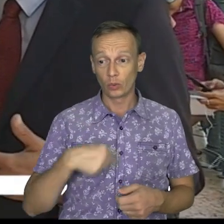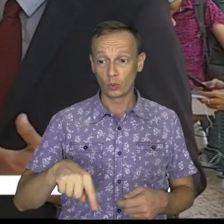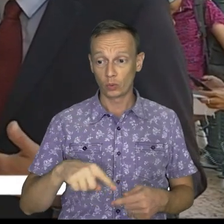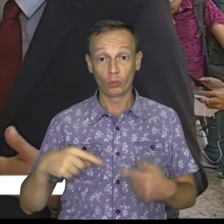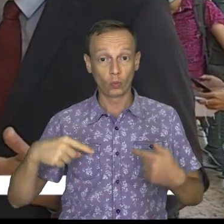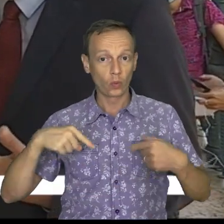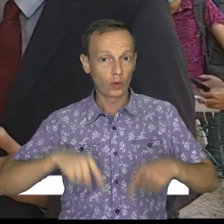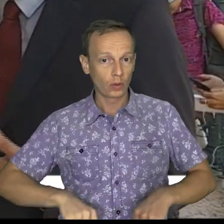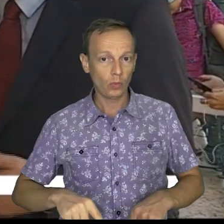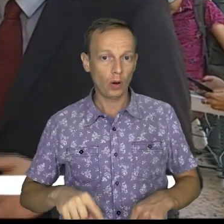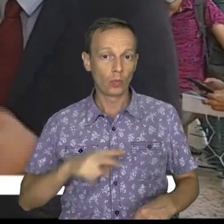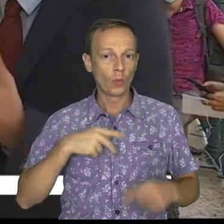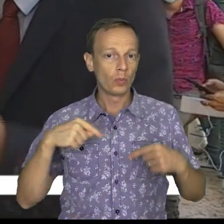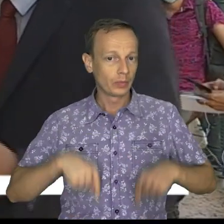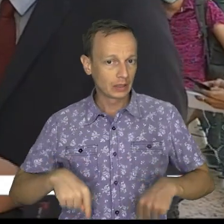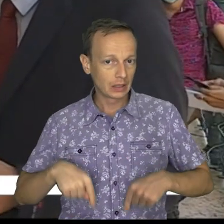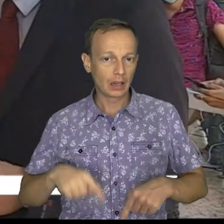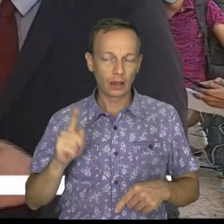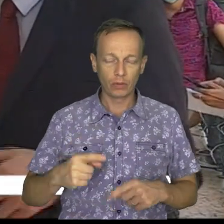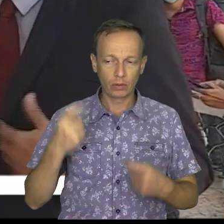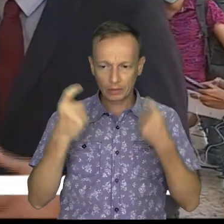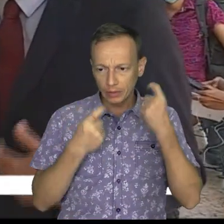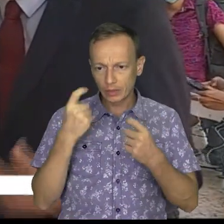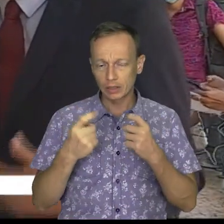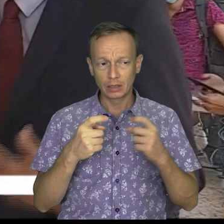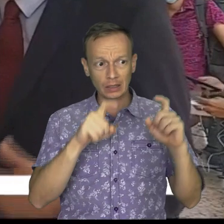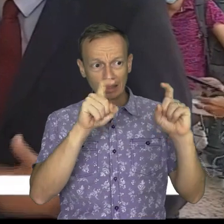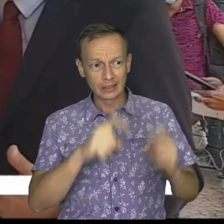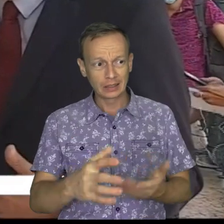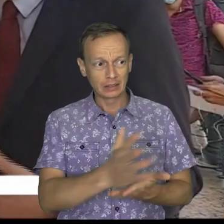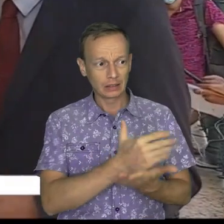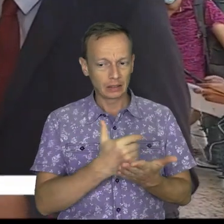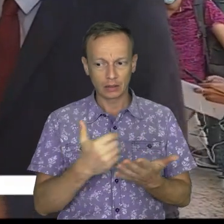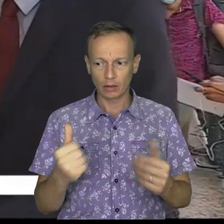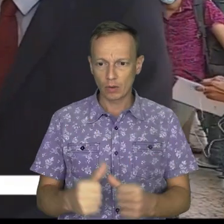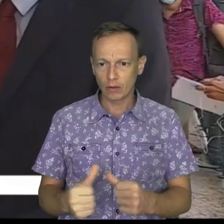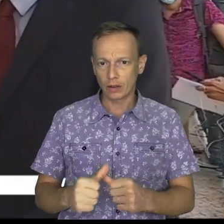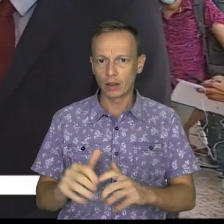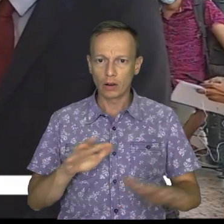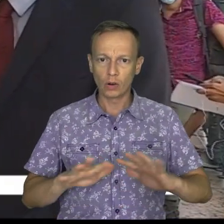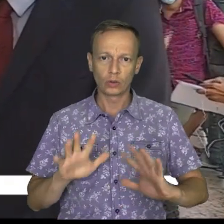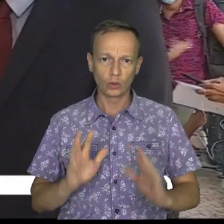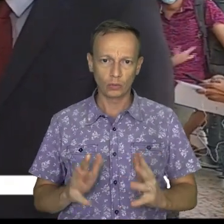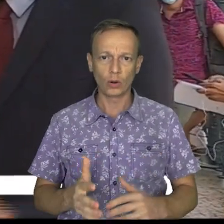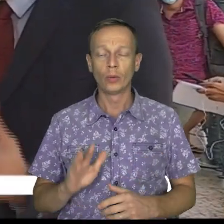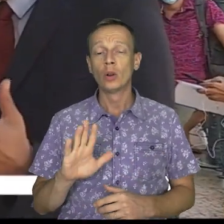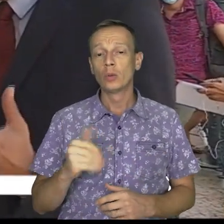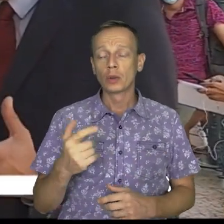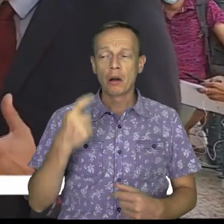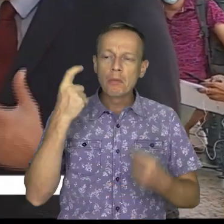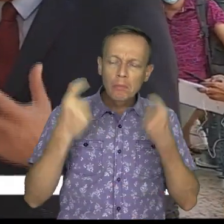falloir, nous, le gouvernement, en tout cas mon ministère, anticiper cette baisse. Et donc, d'où,